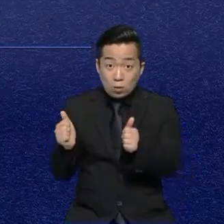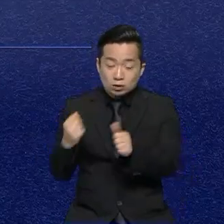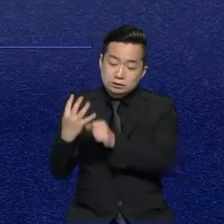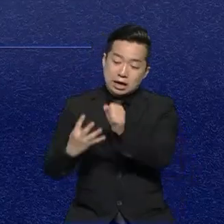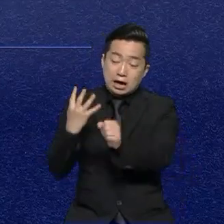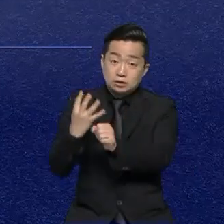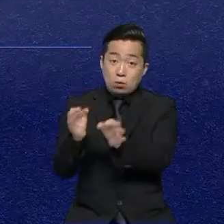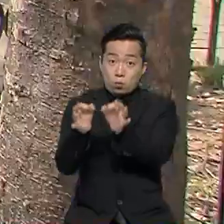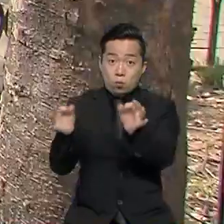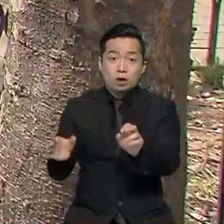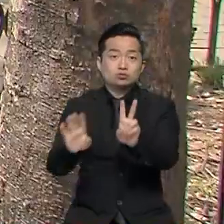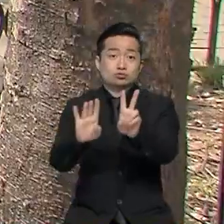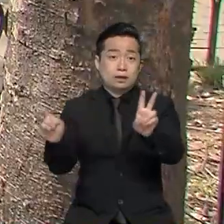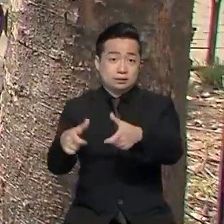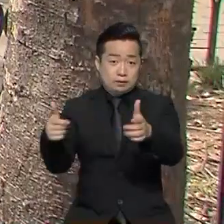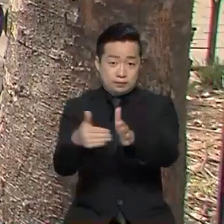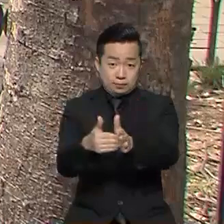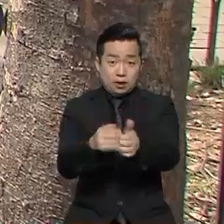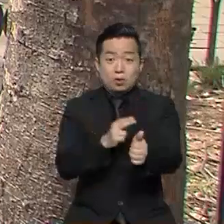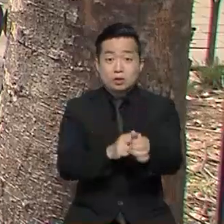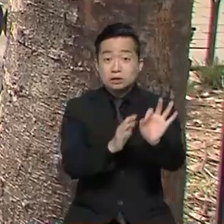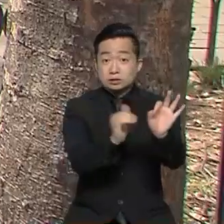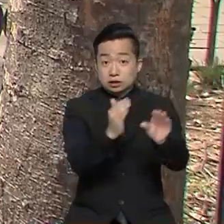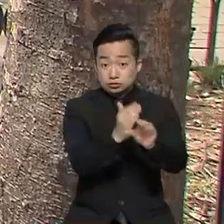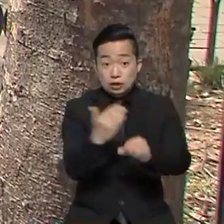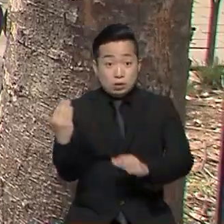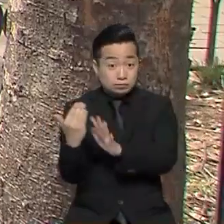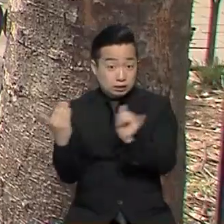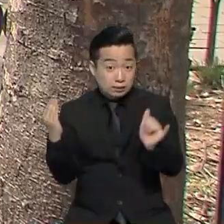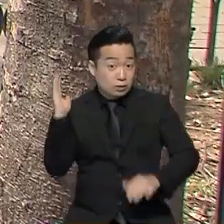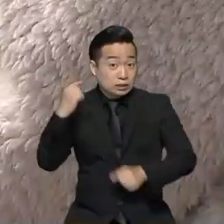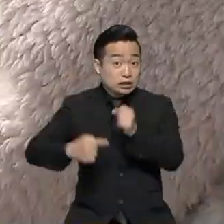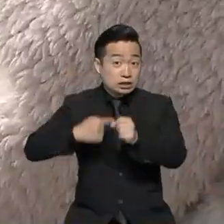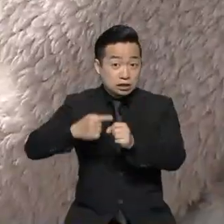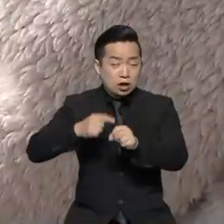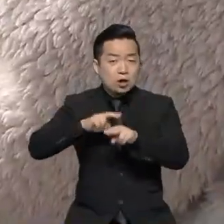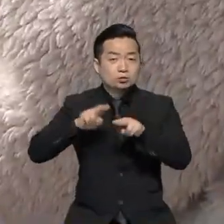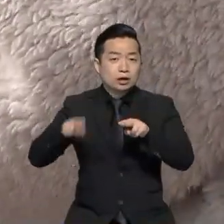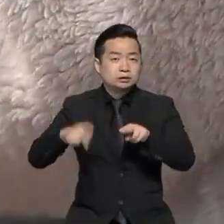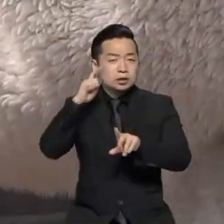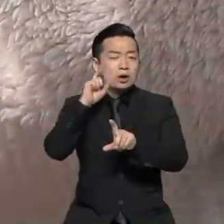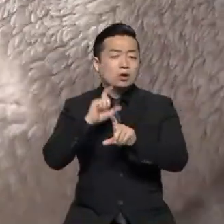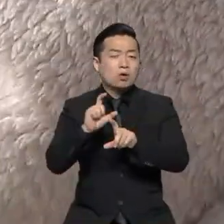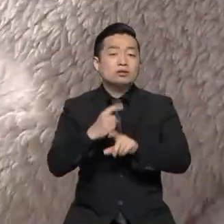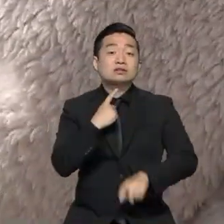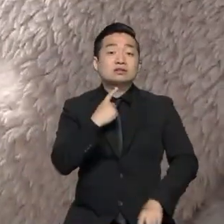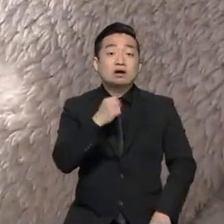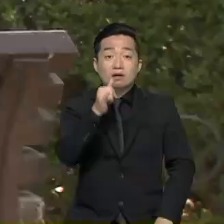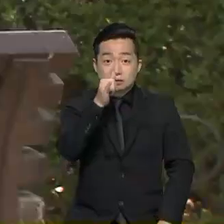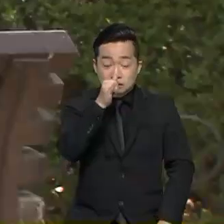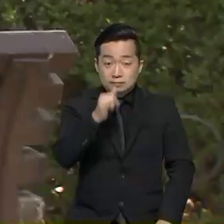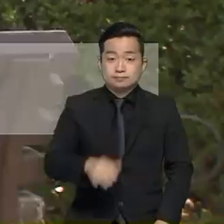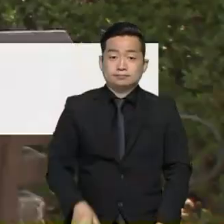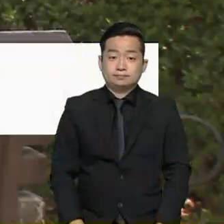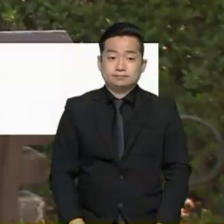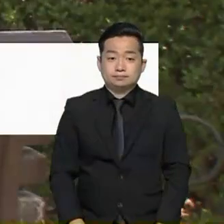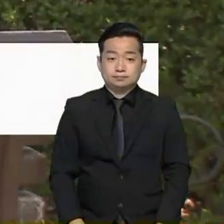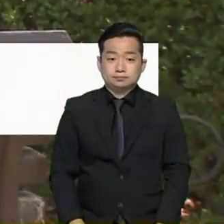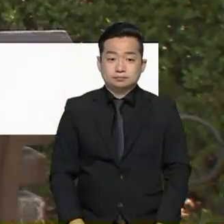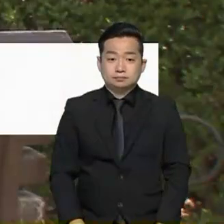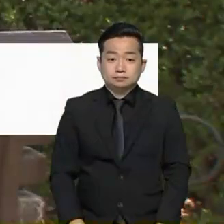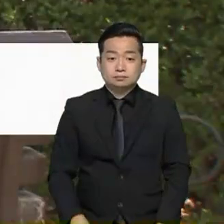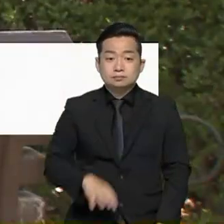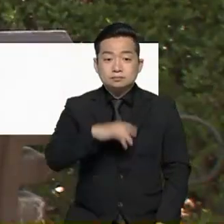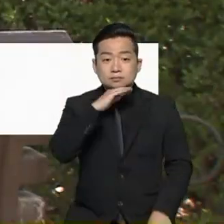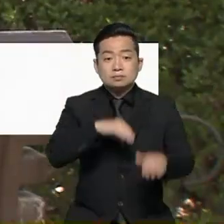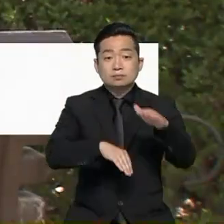넘게 늘었습니다. 교사 10명 중 9명은 최근 1년 새 퇴직을 고민한 적이 있다고 했습니다. 저희 명퇴